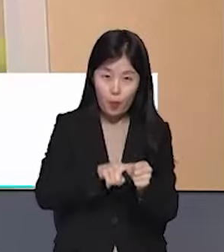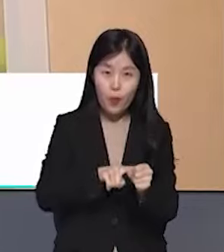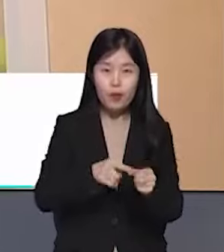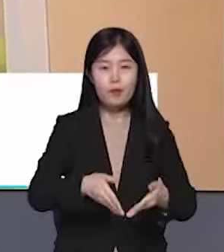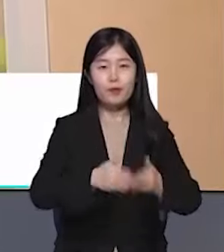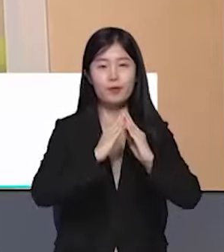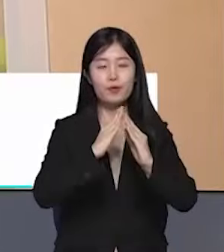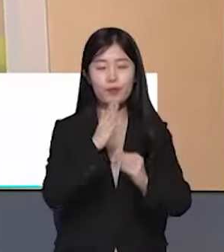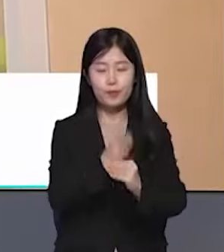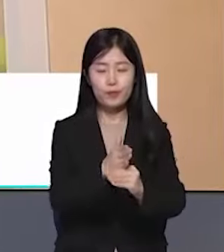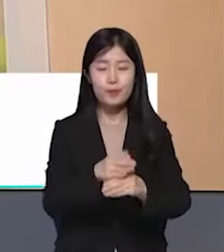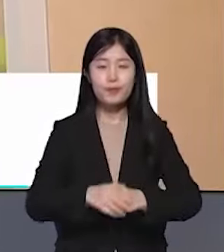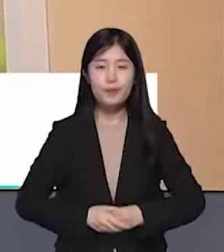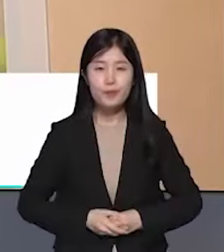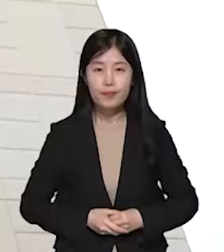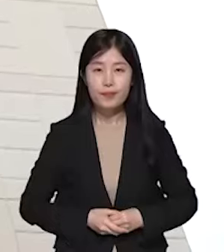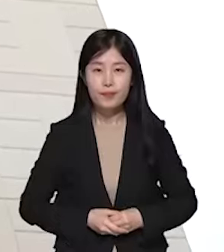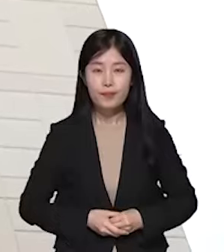기자의 보도입니다.